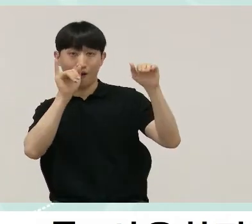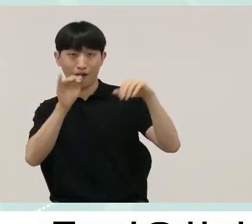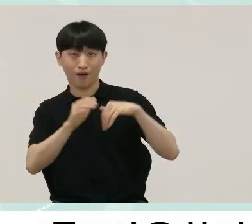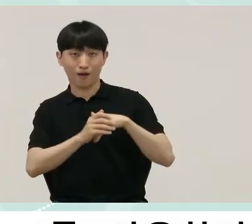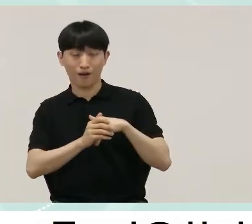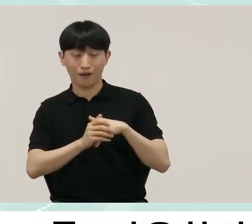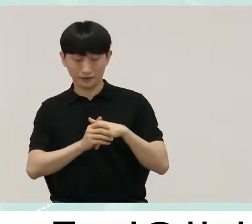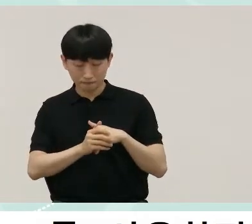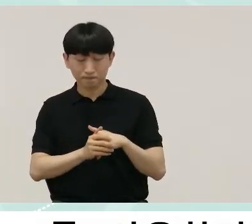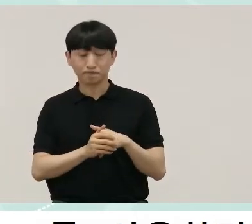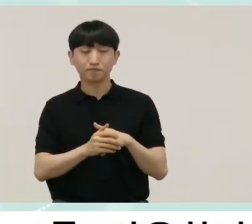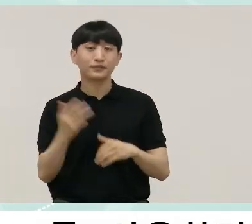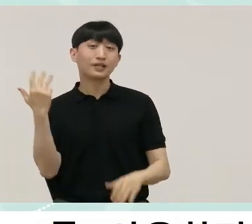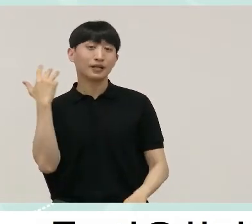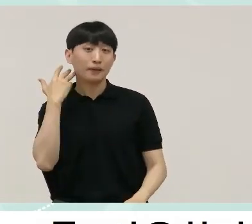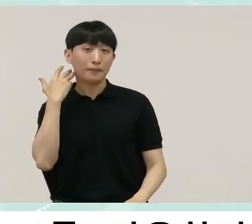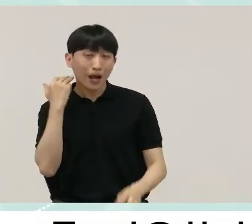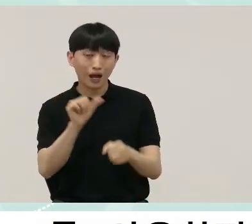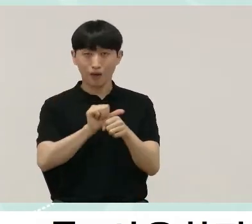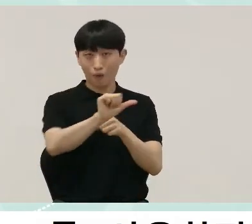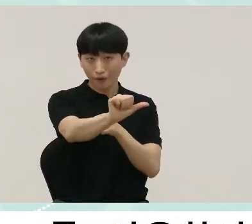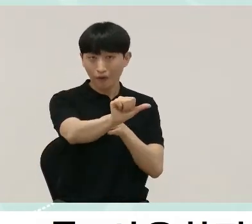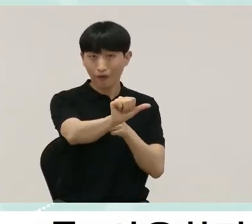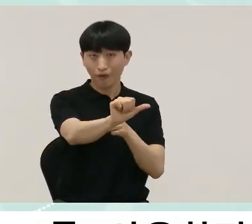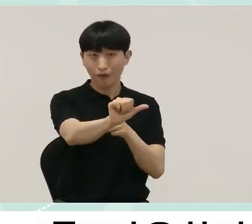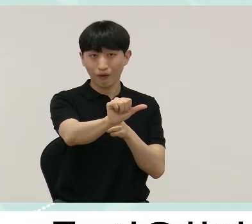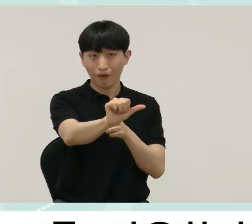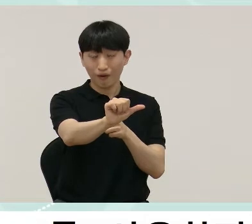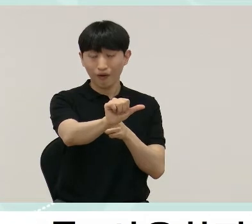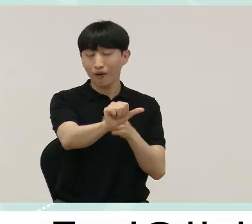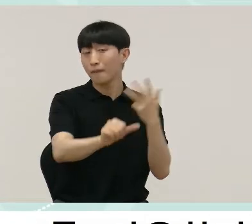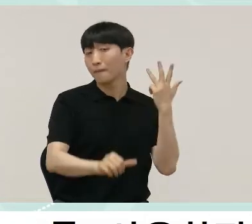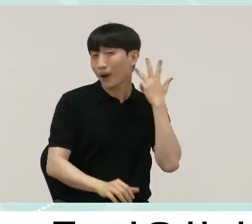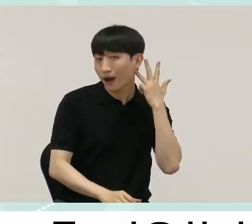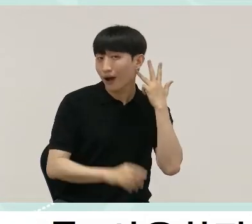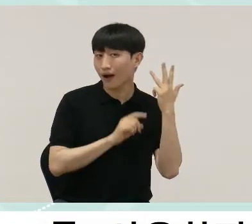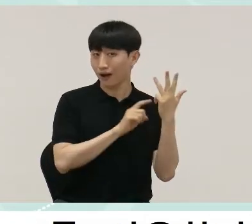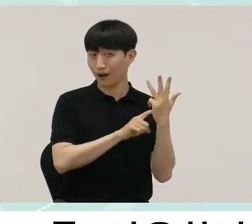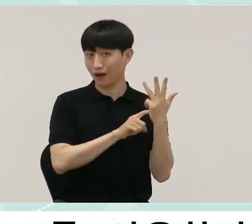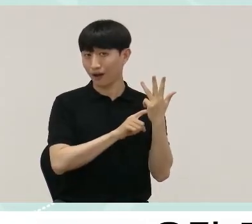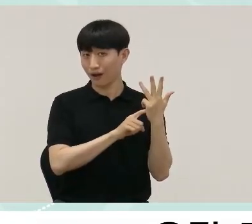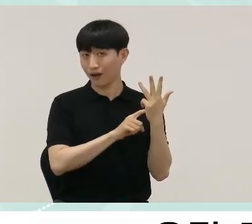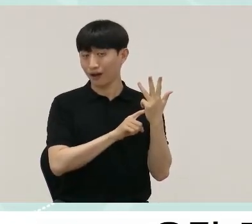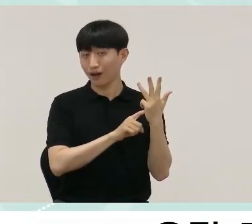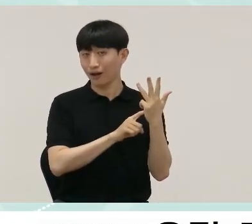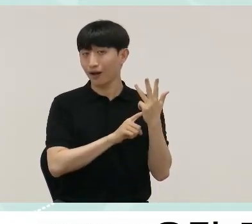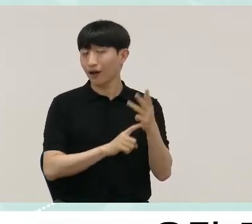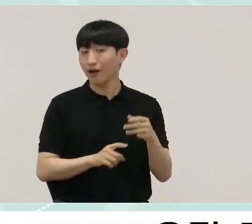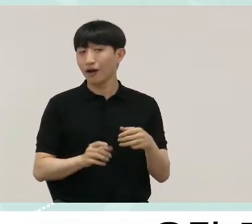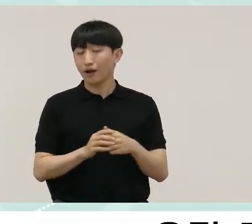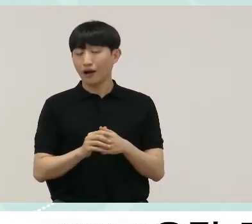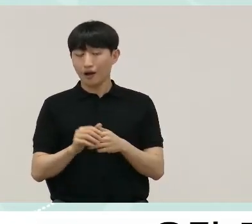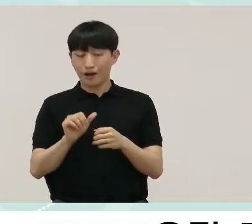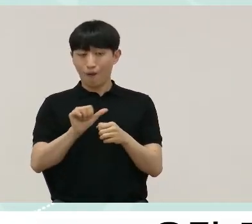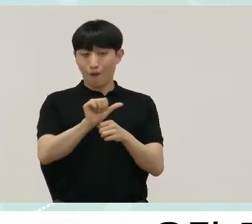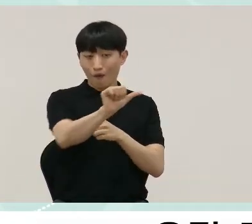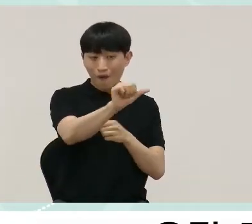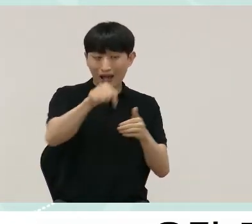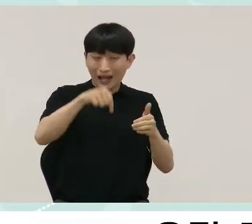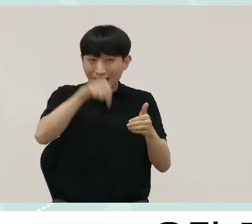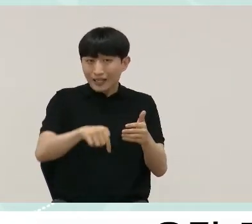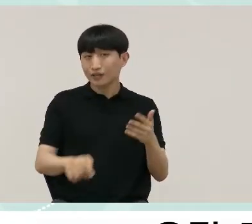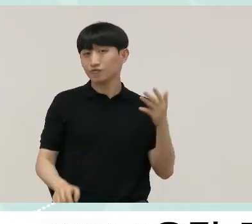5년 뒤에 인공호흡을 수술하는 군에 있어서 그 전에 보청기를 잘 사용한